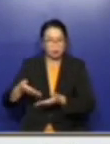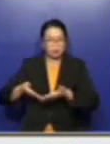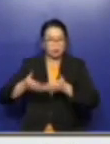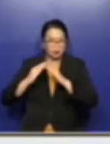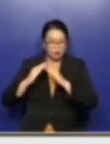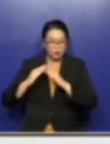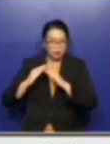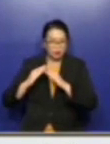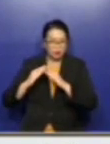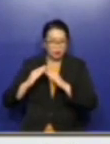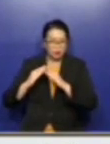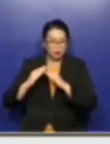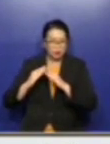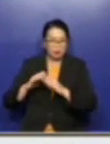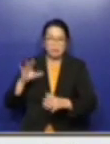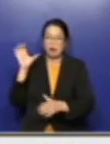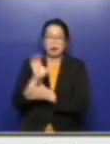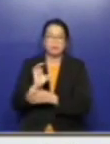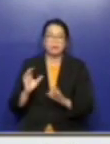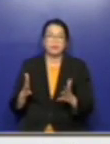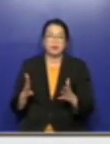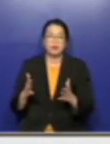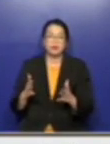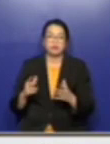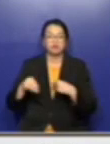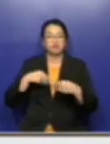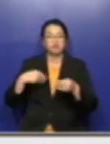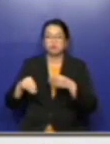ม่มีสภาพบังคับหมาย